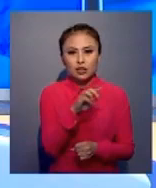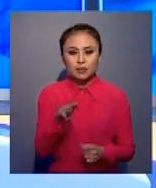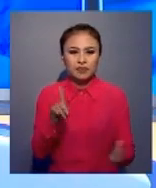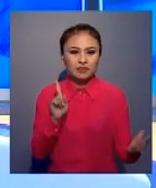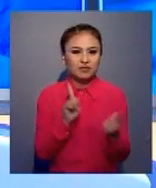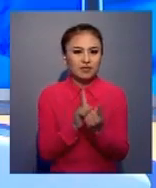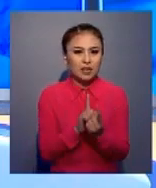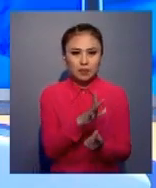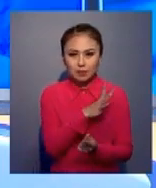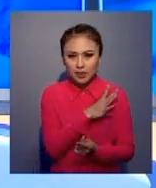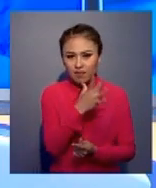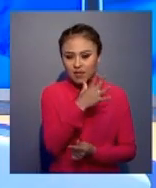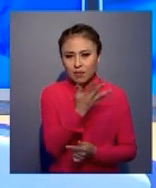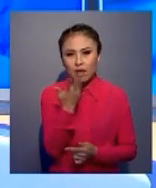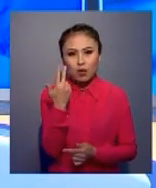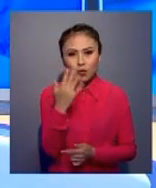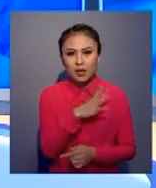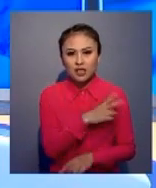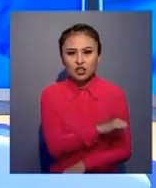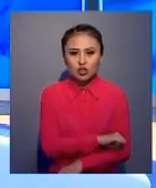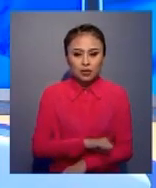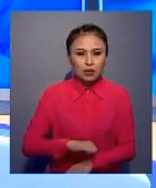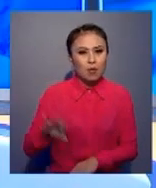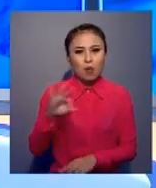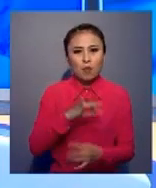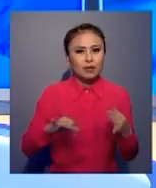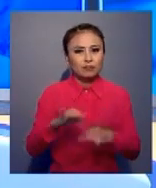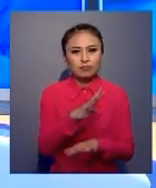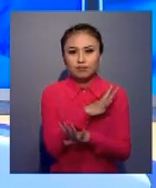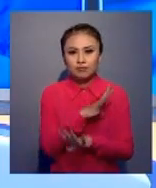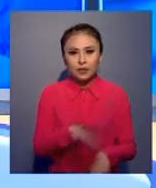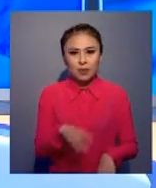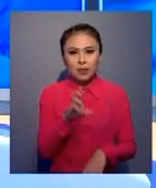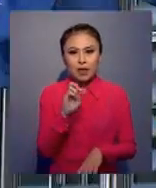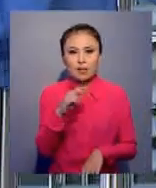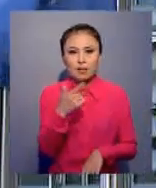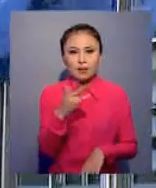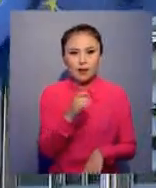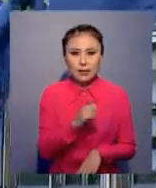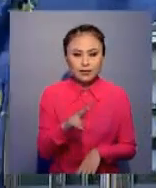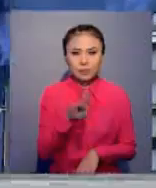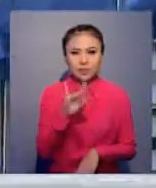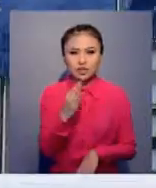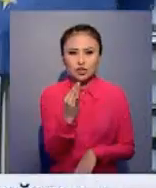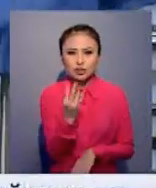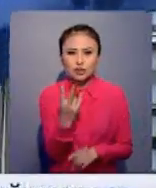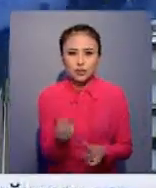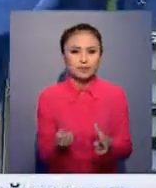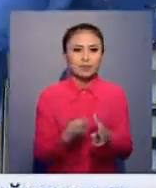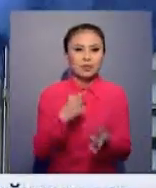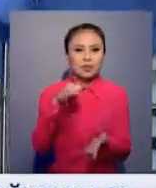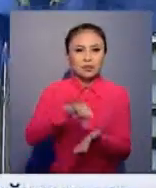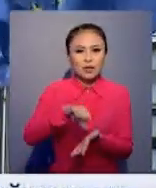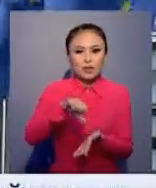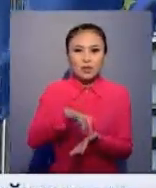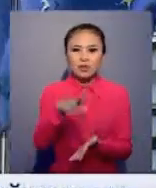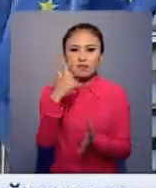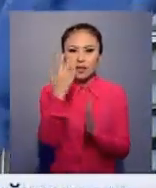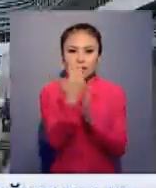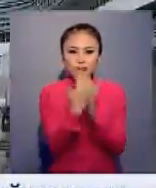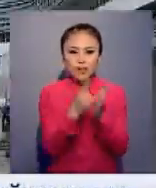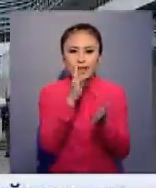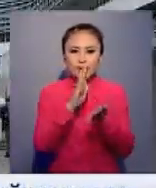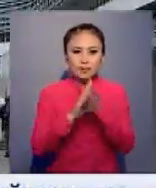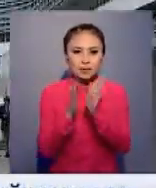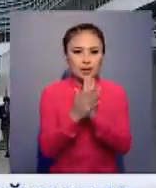кездесулер өткізді. Онда шекара мәселесі талқыланған жоқ, Белград және Приштина арасында қатынастарды реттеуге бағытталған үш жақты